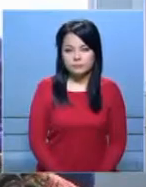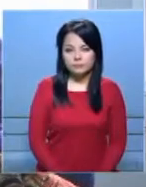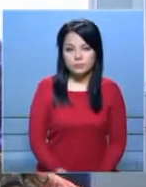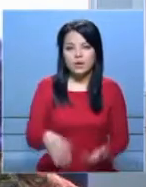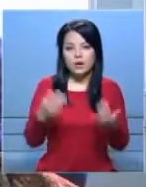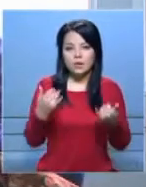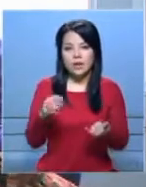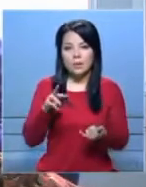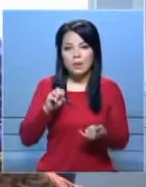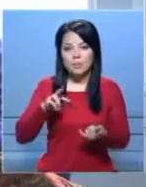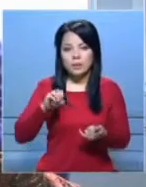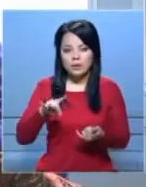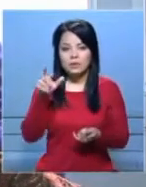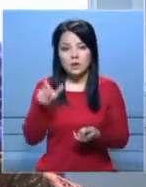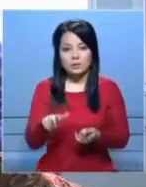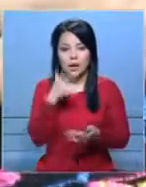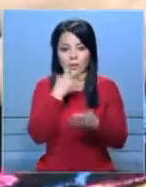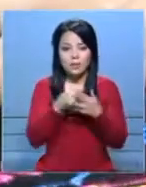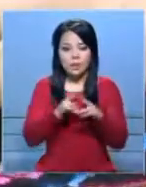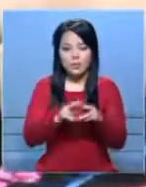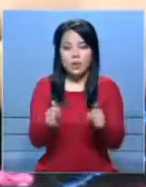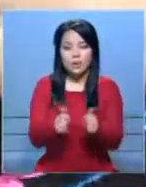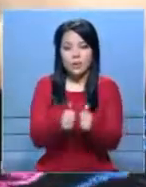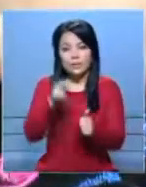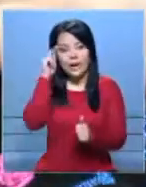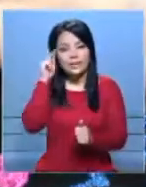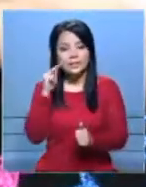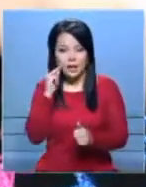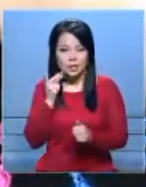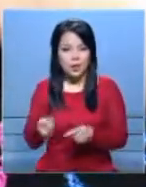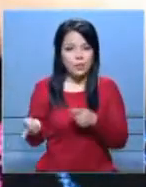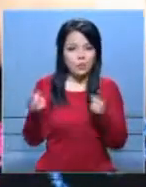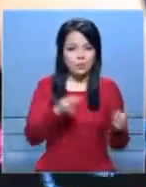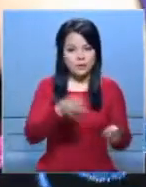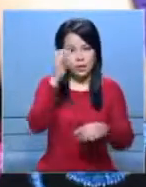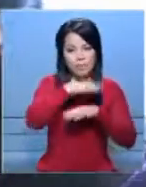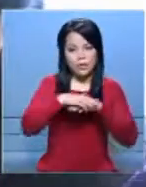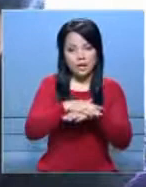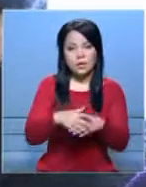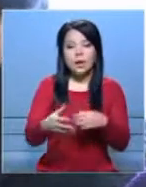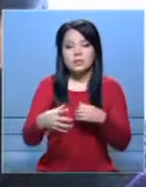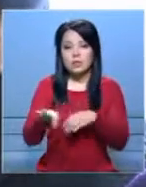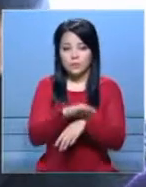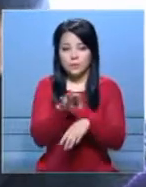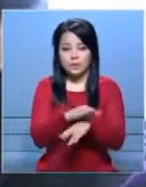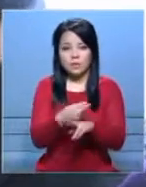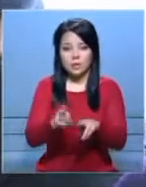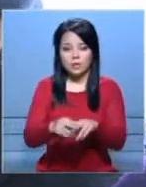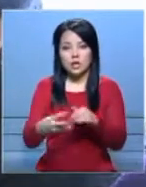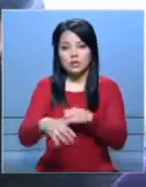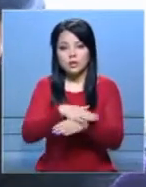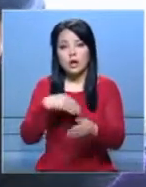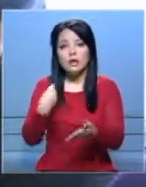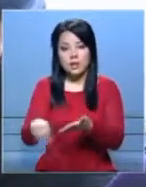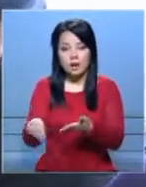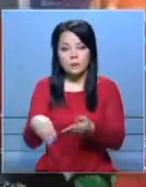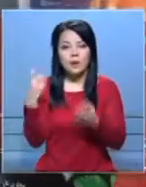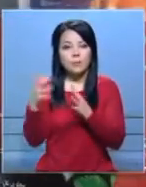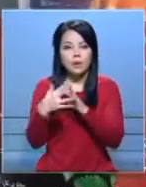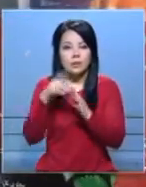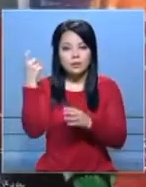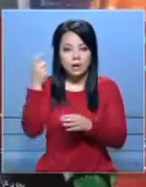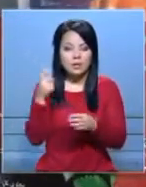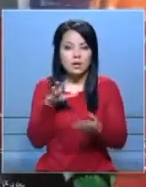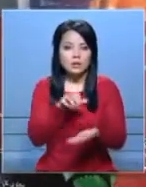Майнұр Мәкенқызы бірнеше жыл бұрын көрші Қытай мемлекетінен көшіп келіпті. Отағасы жер алып, мал және егін шаруашылығымен айналысуда. Өзі